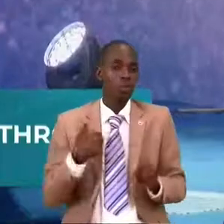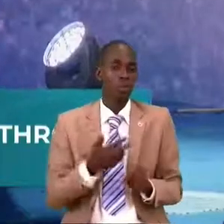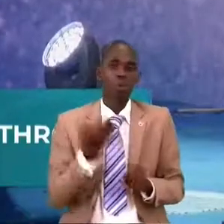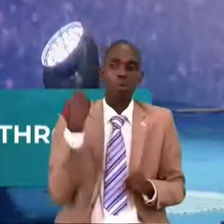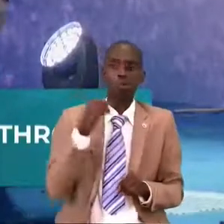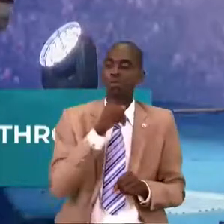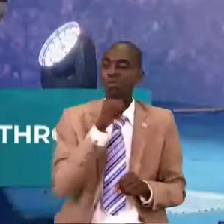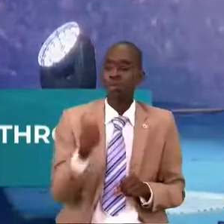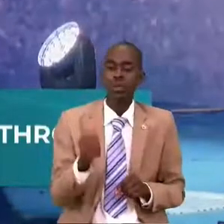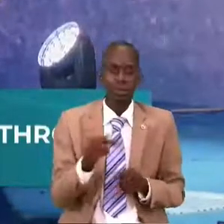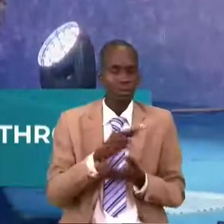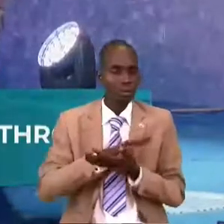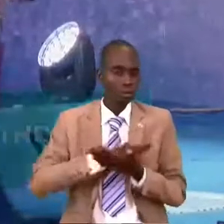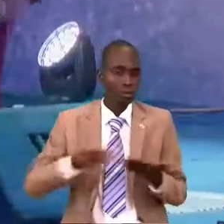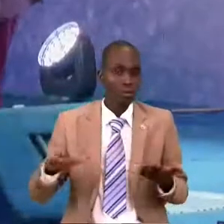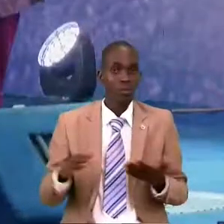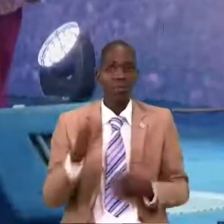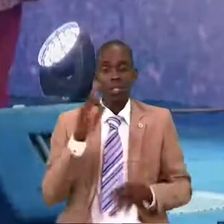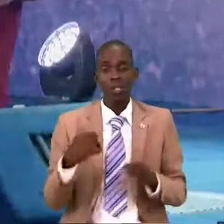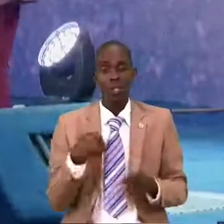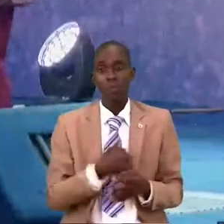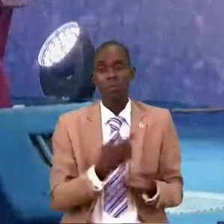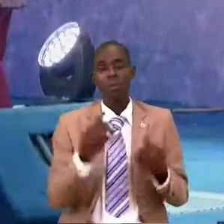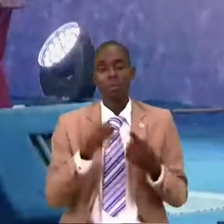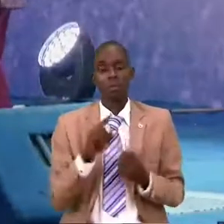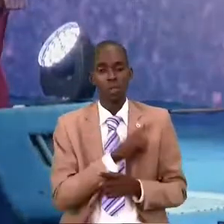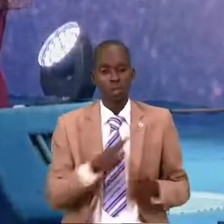ça ne peut pas être. Ça ne doit pas être.